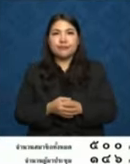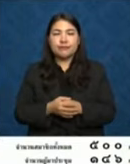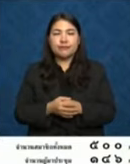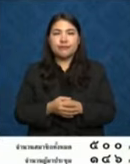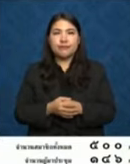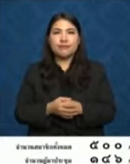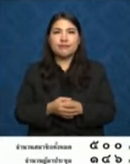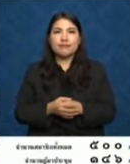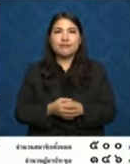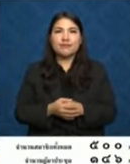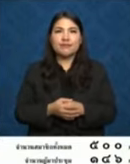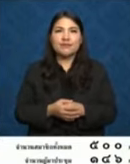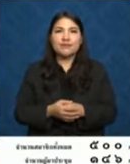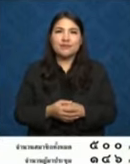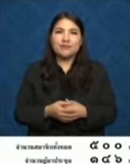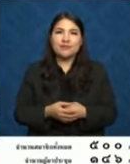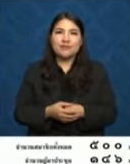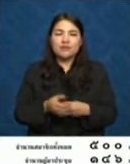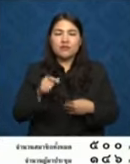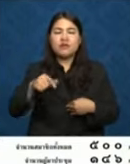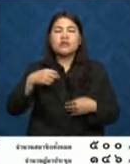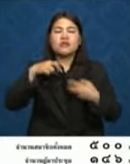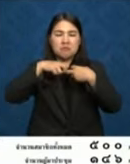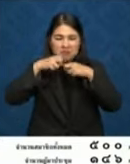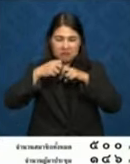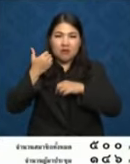ให้เห็นว่าโป๊ะเรืออันนี้มันขาดตอนไปฮะ